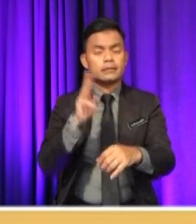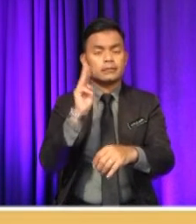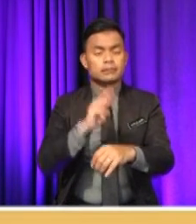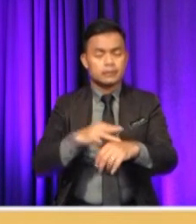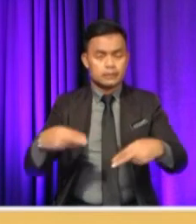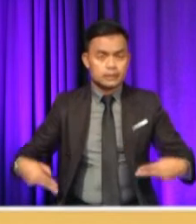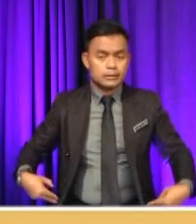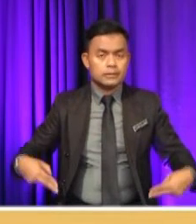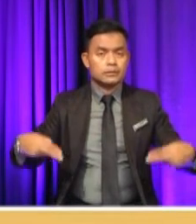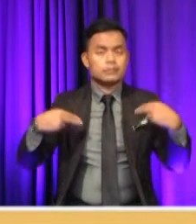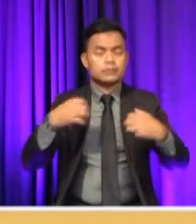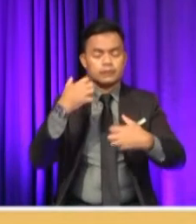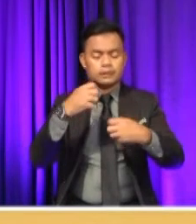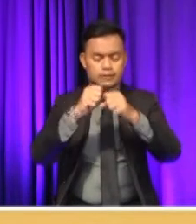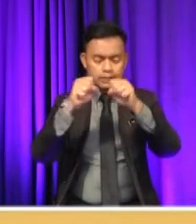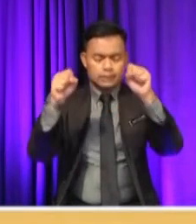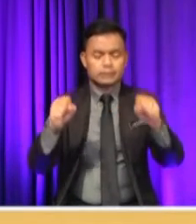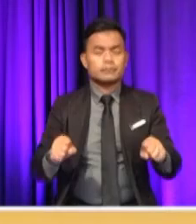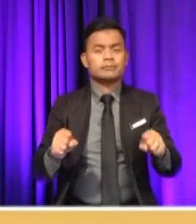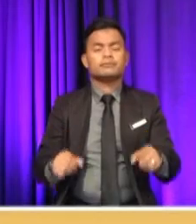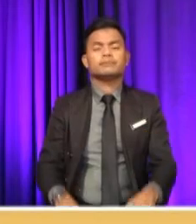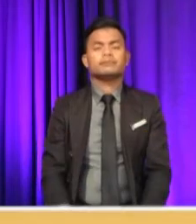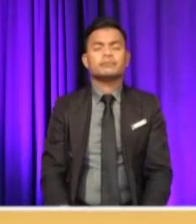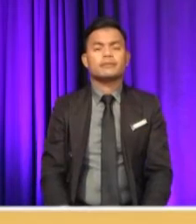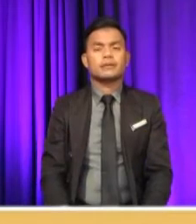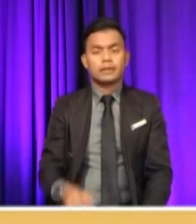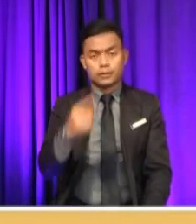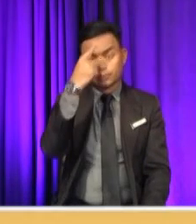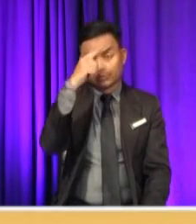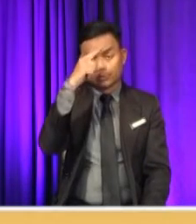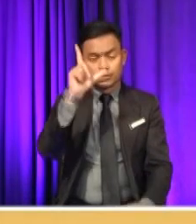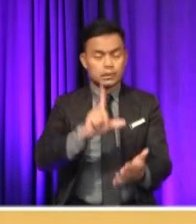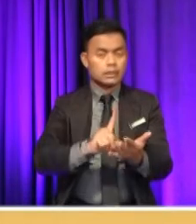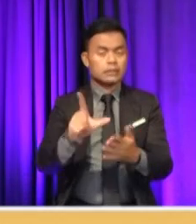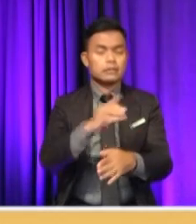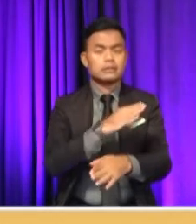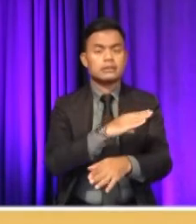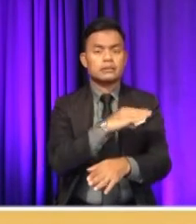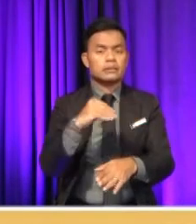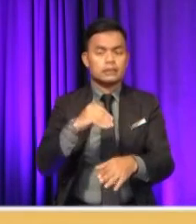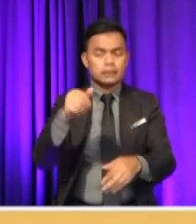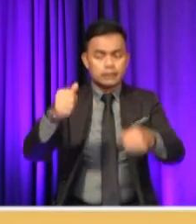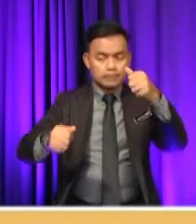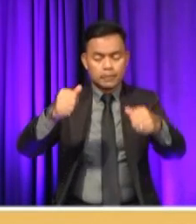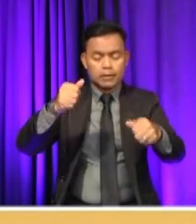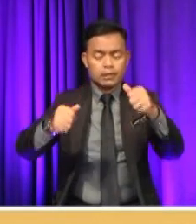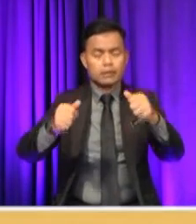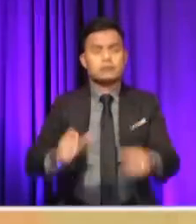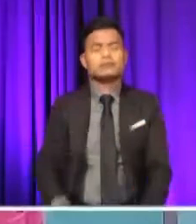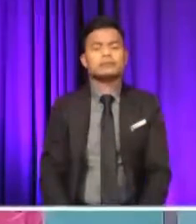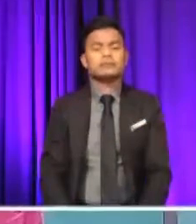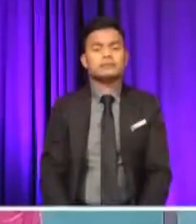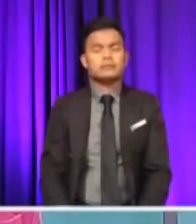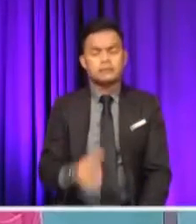pengatur tekanan. Okey, dia untuk laras dan mengimbangi tekanan pada had yang betul dan sesuai. Sebab apa tahu kena ada pengatur